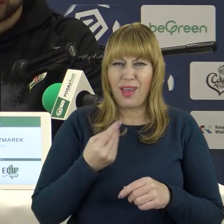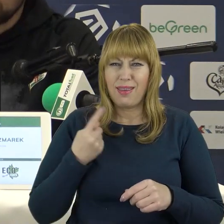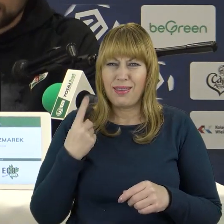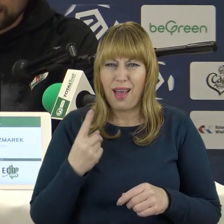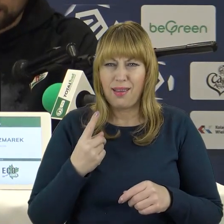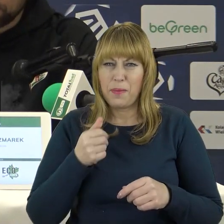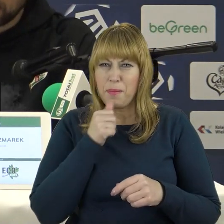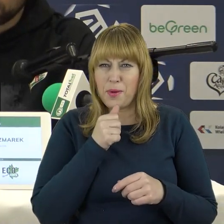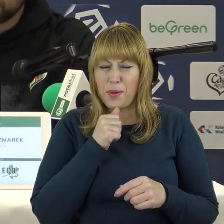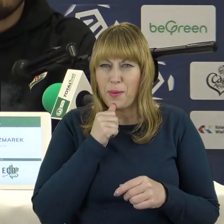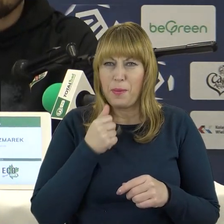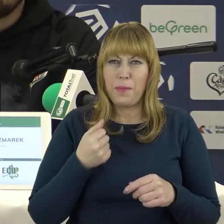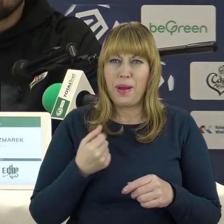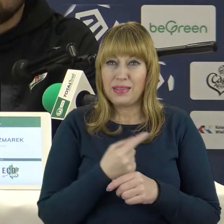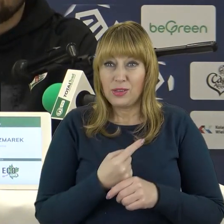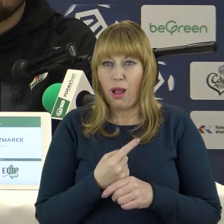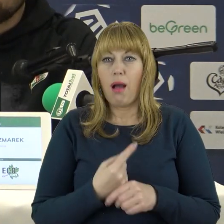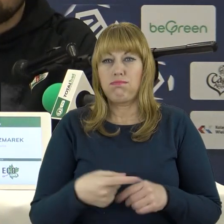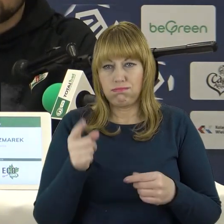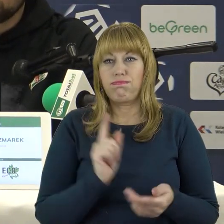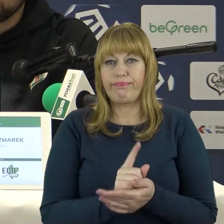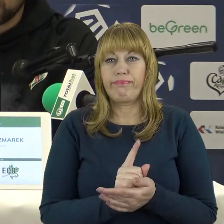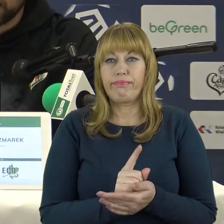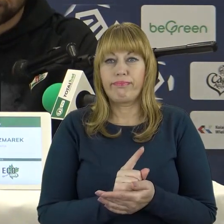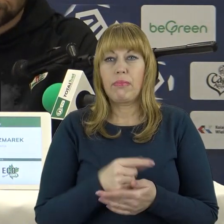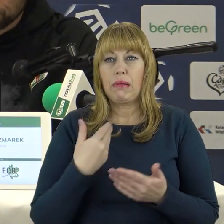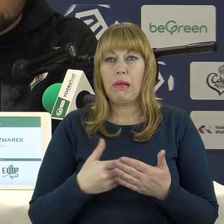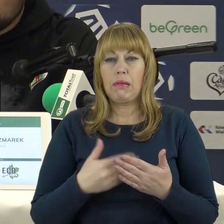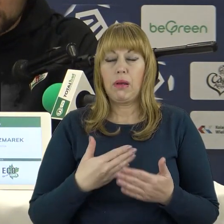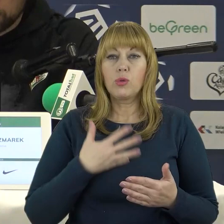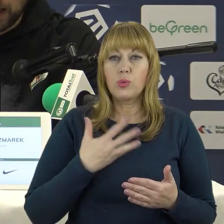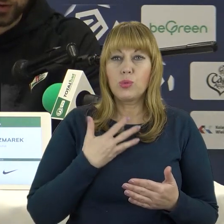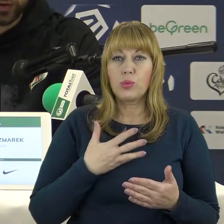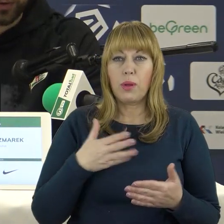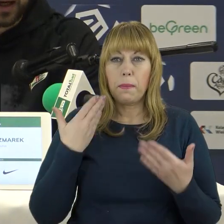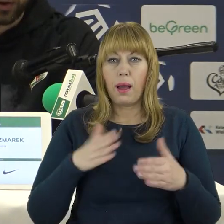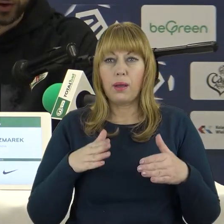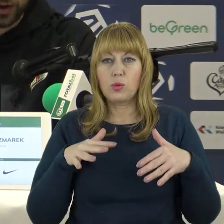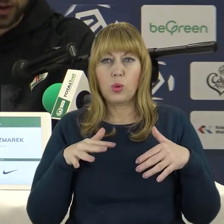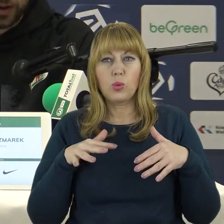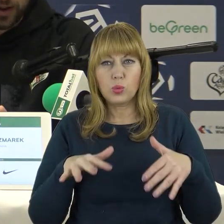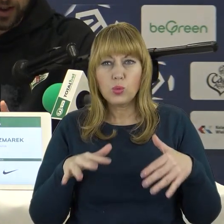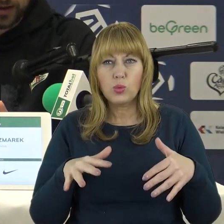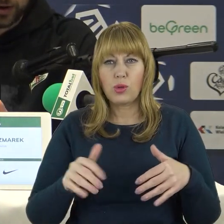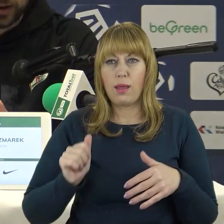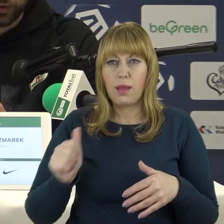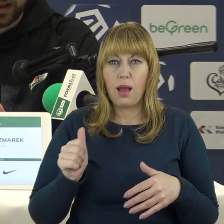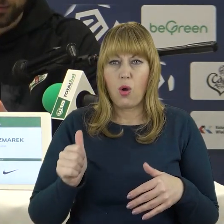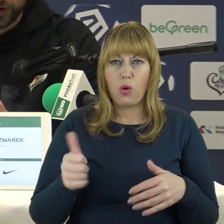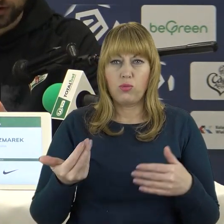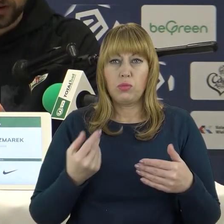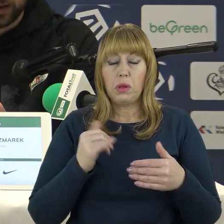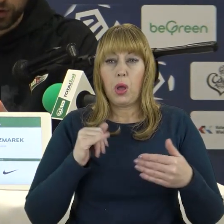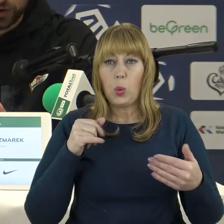wykreować. I tak koniec końca się stało. Uważam to za bardzo dużą jakość. Jeżeli